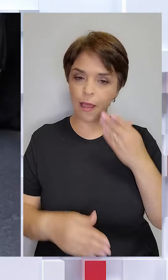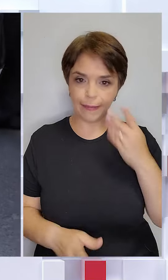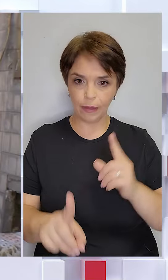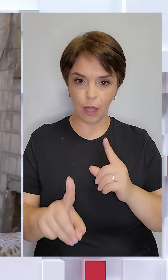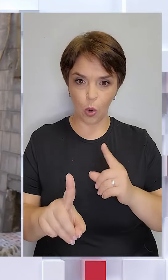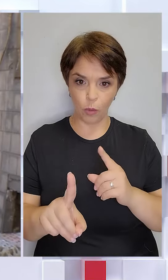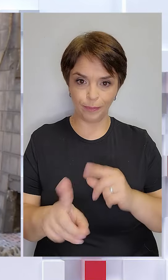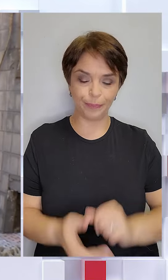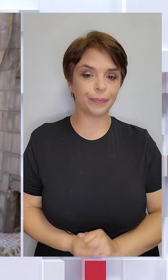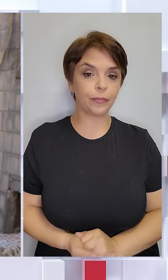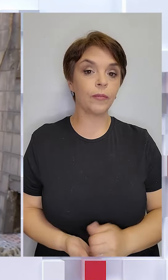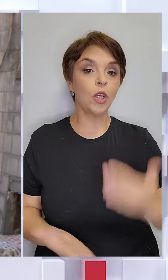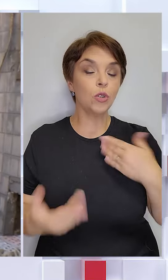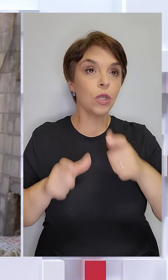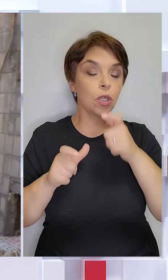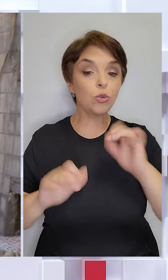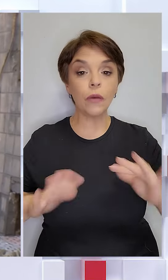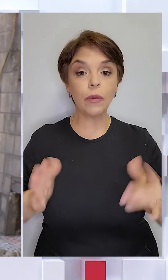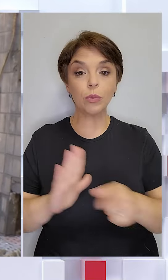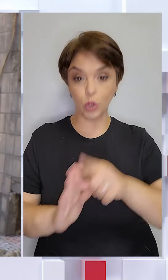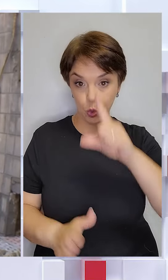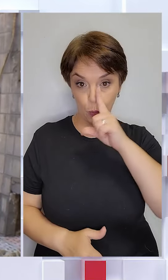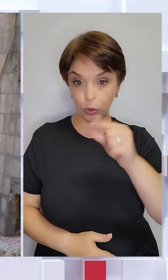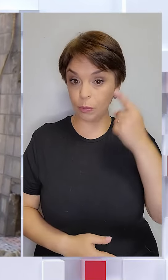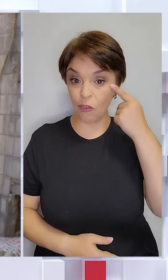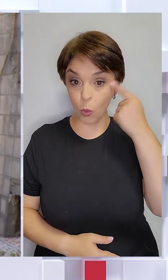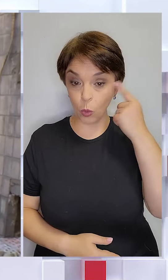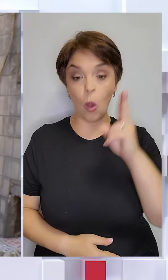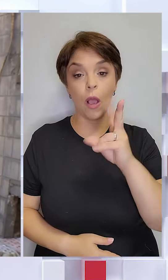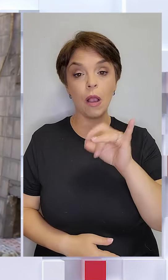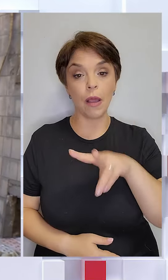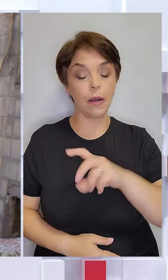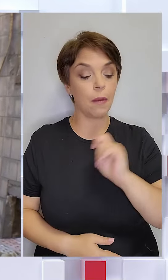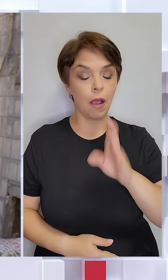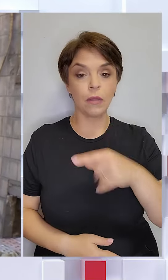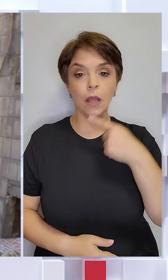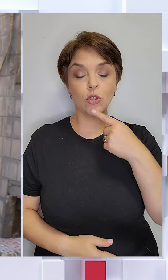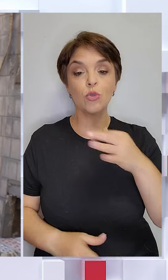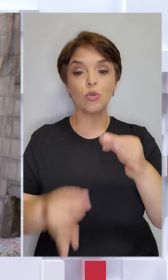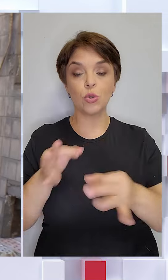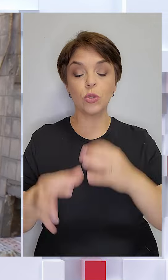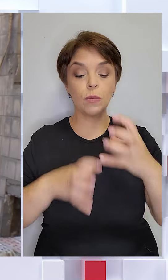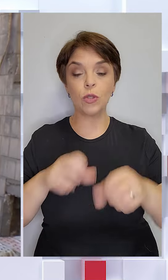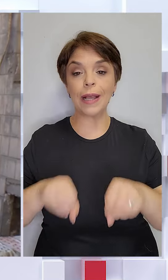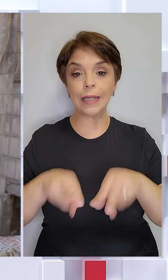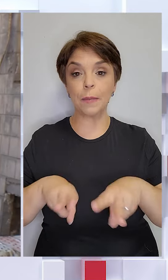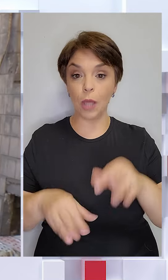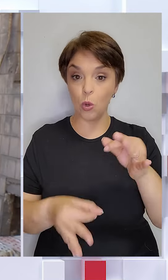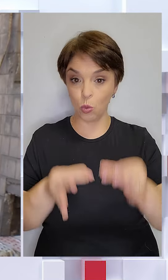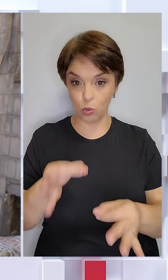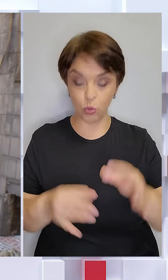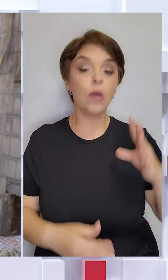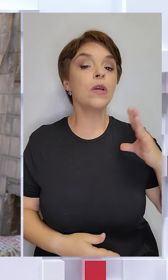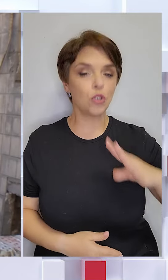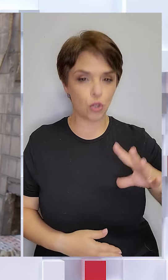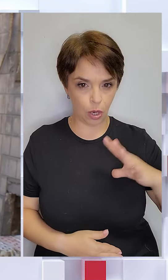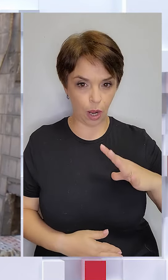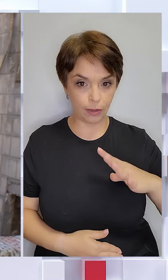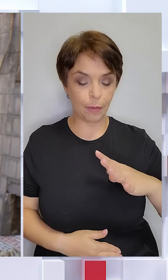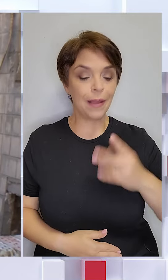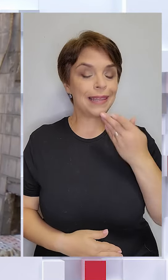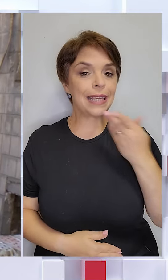нелегко. Щодо кричущого випадку з Путіним у Монголії, Карім Хан наполягає, що судді Міжнародного кримінального суду чекатимуть